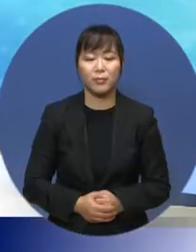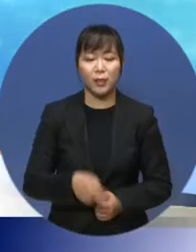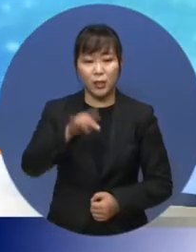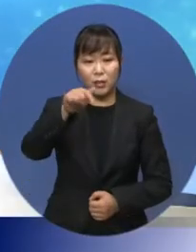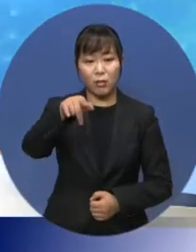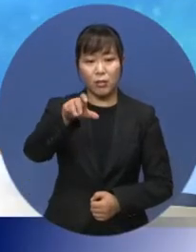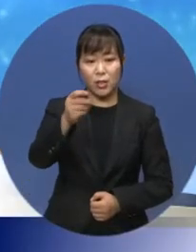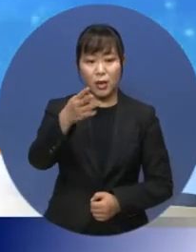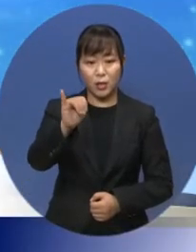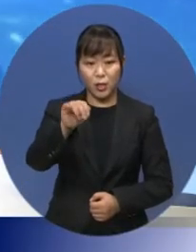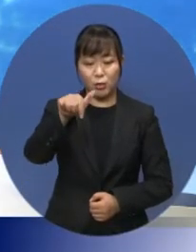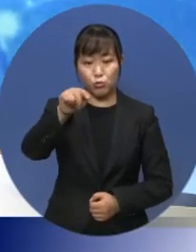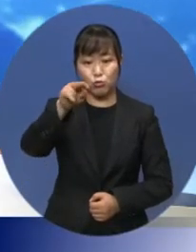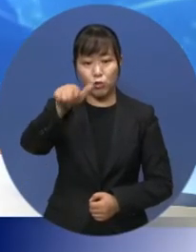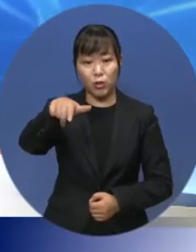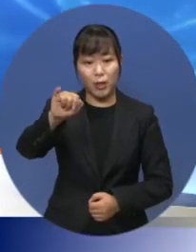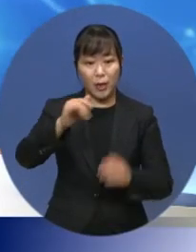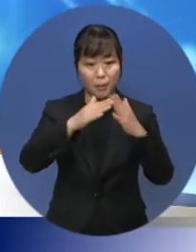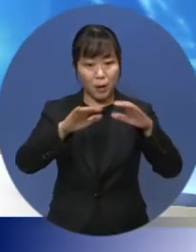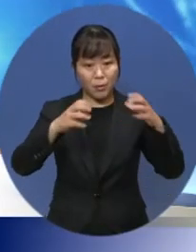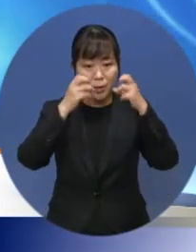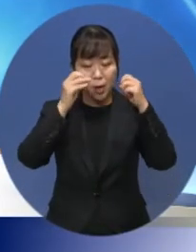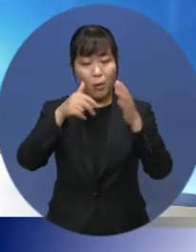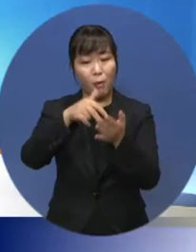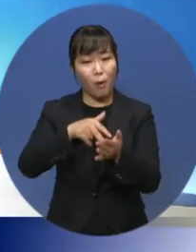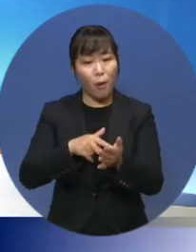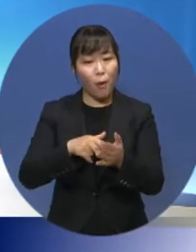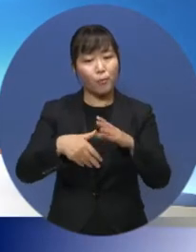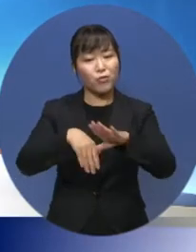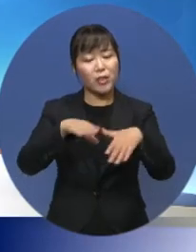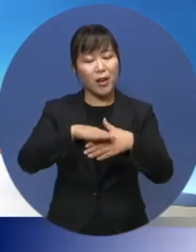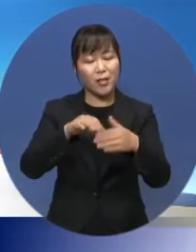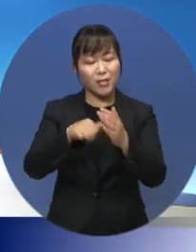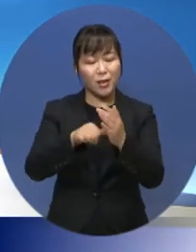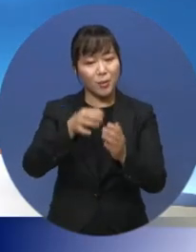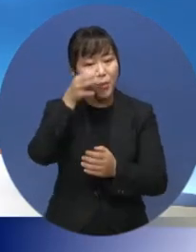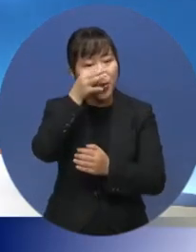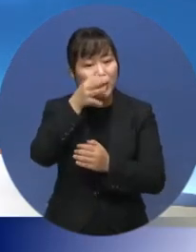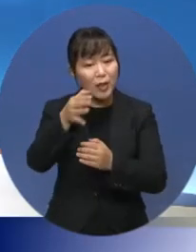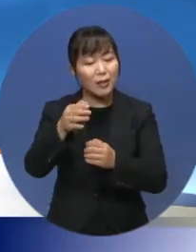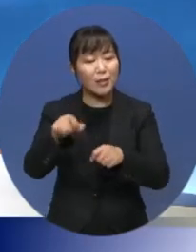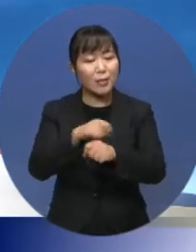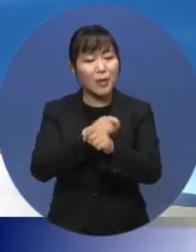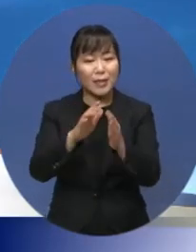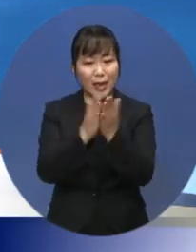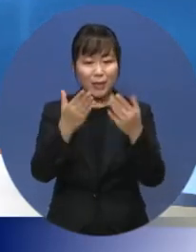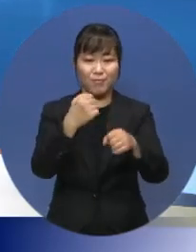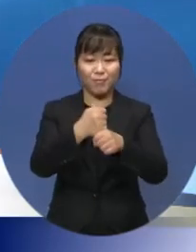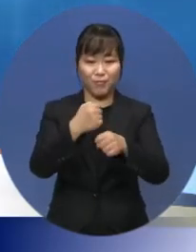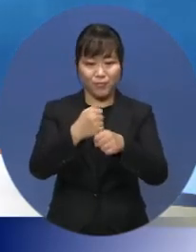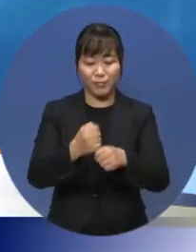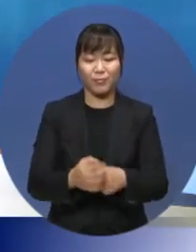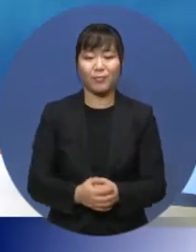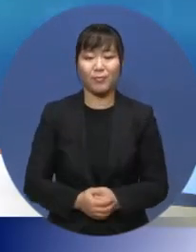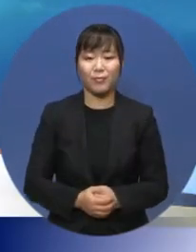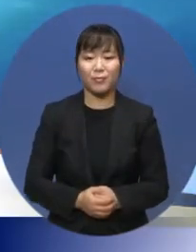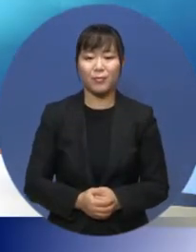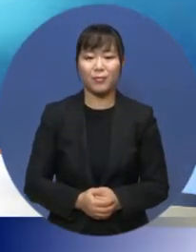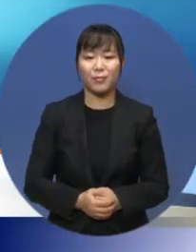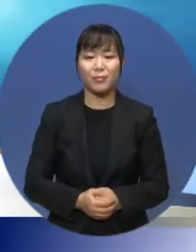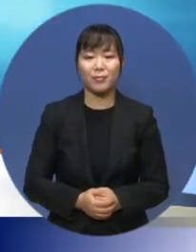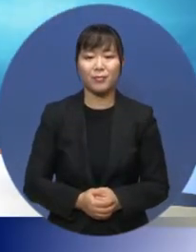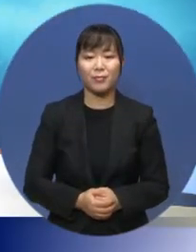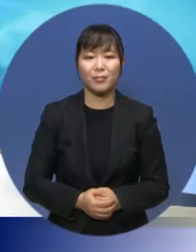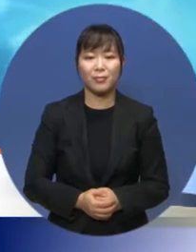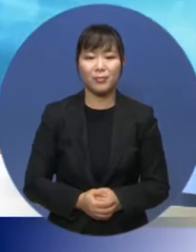석장리 구석기 마을이 새로운 시선에서 문화재를 조명하는 이색 책자를 제작합니다. 자세한 내용